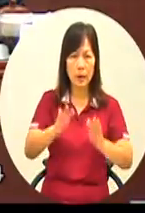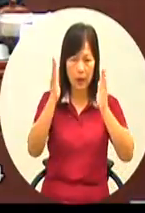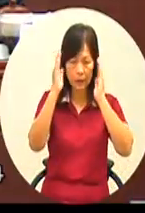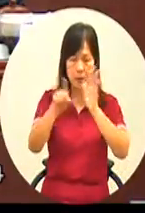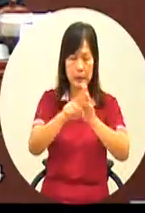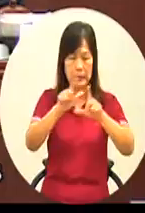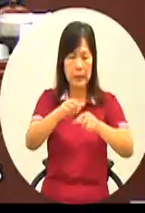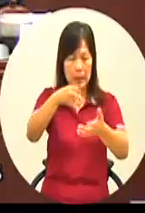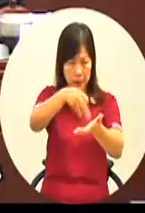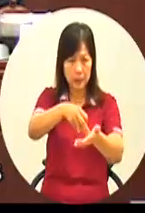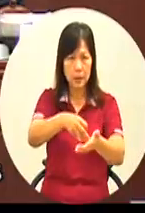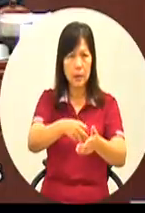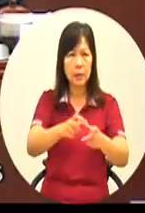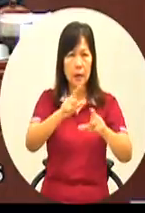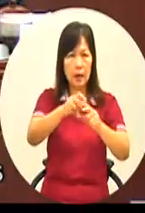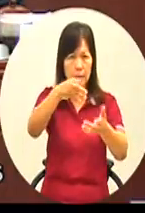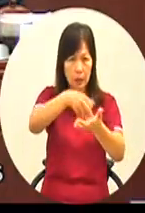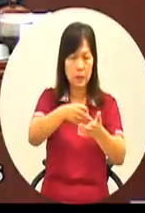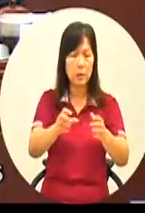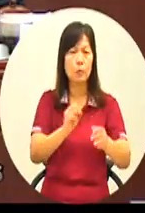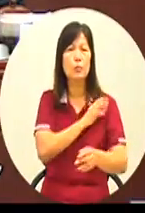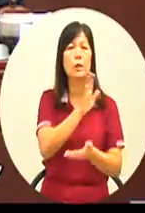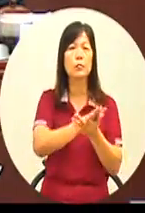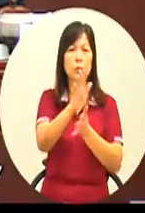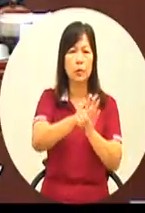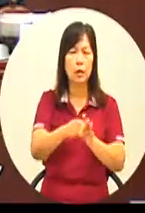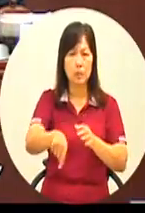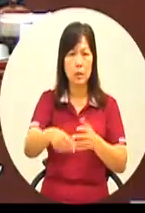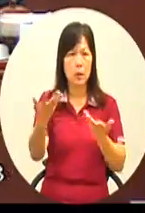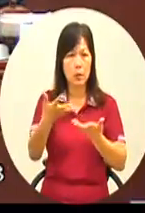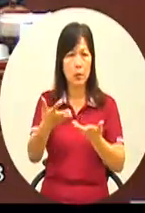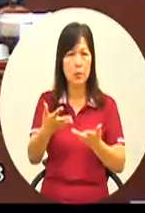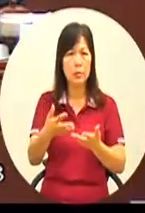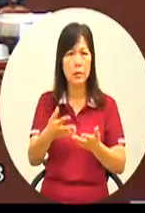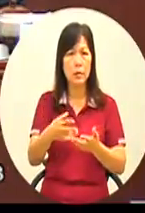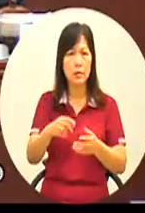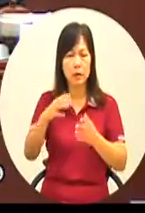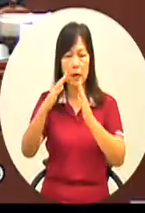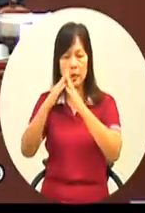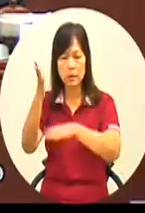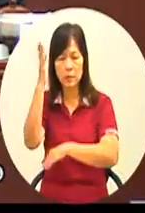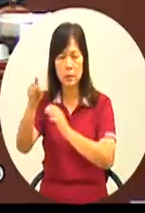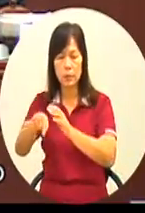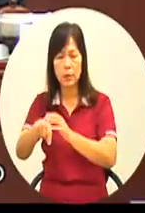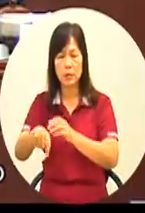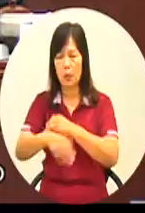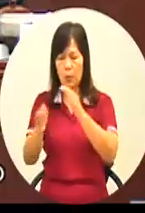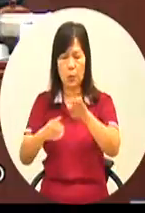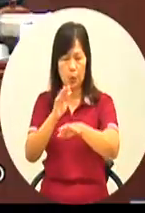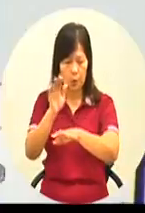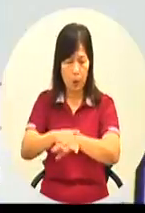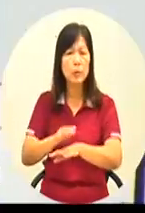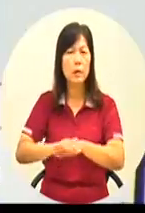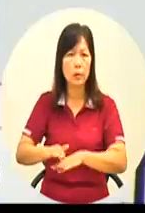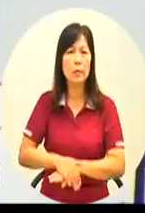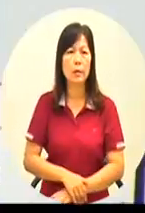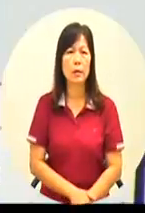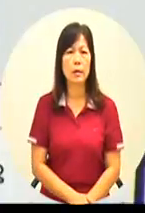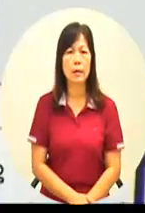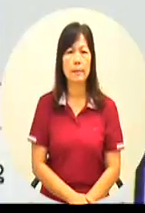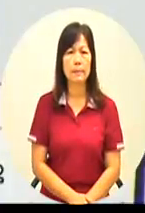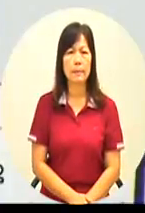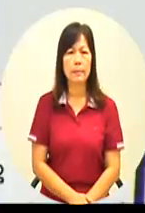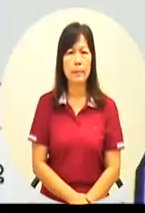签，然后只要大签完毕之后，大概整个案子在府内的部分就会进行，就会完成。 好，那我想问一下局长，